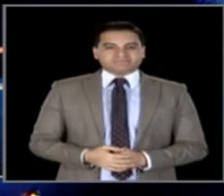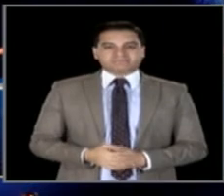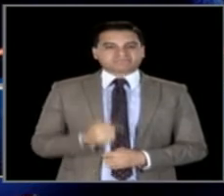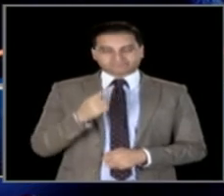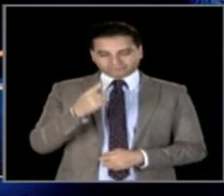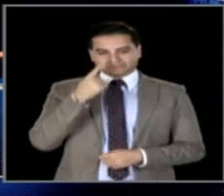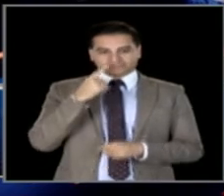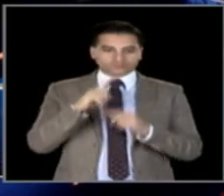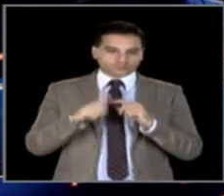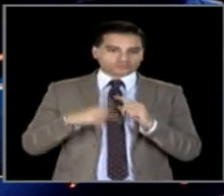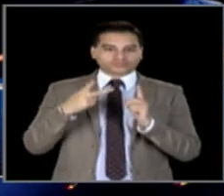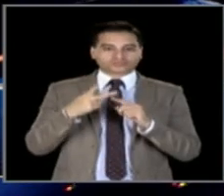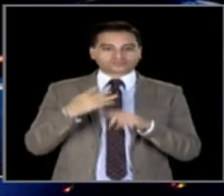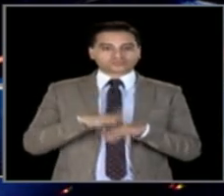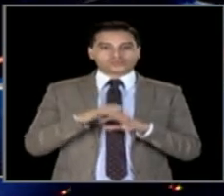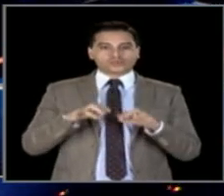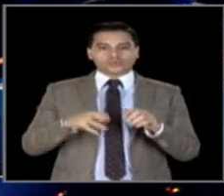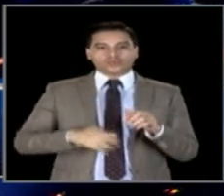تفضلوا. سؤال في التكنولوجيا،